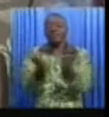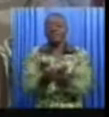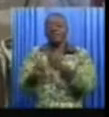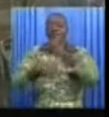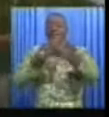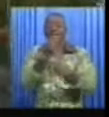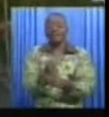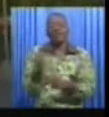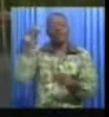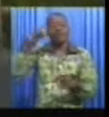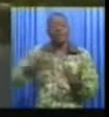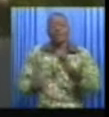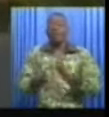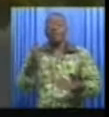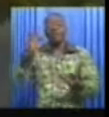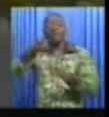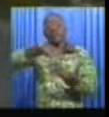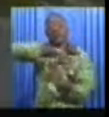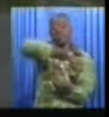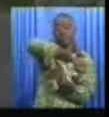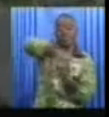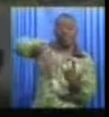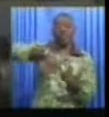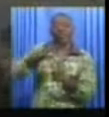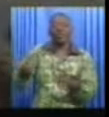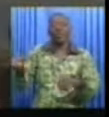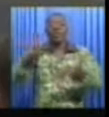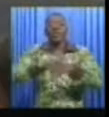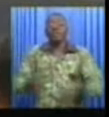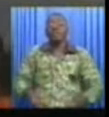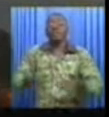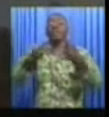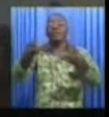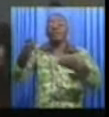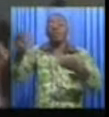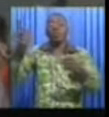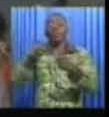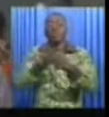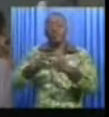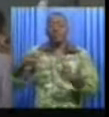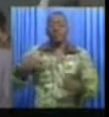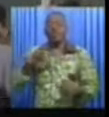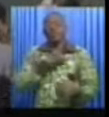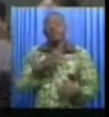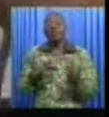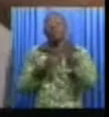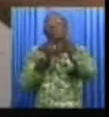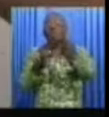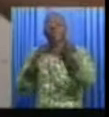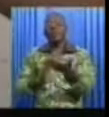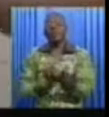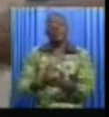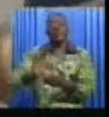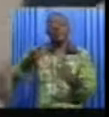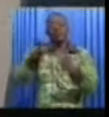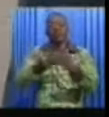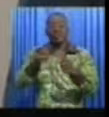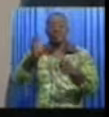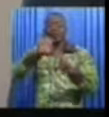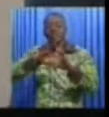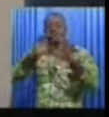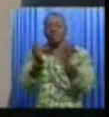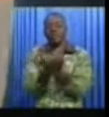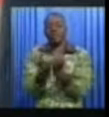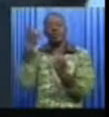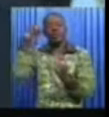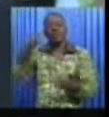ont rallié le rond-point des cinéastes où ils ont remis un mémorandum au Premier ministre représenté par son directeur de cabinet. Mémorandum à transmettre au président du